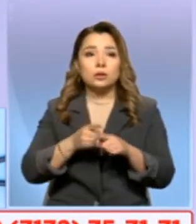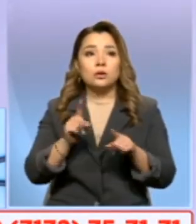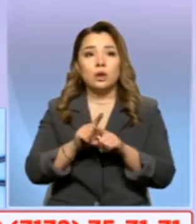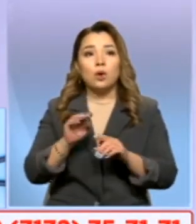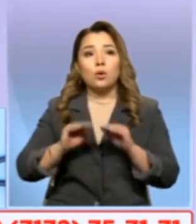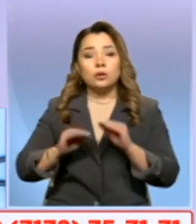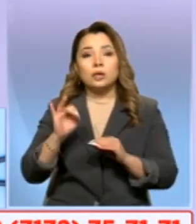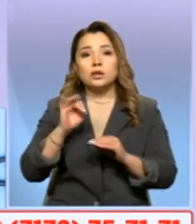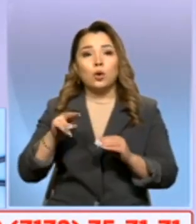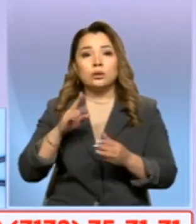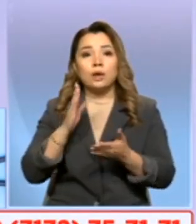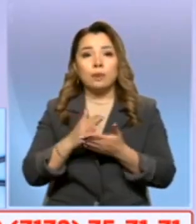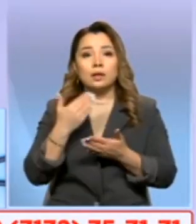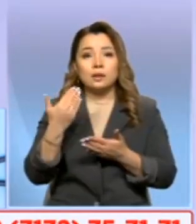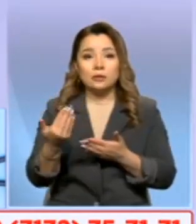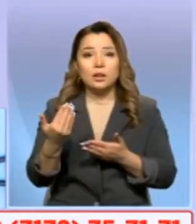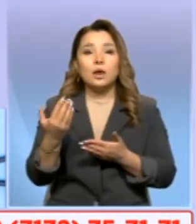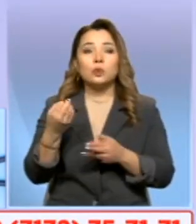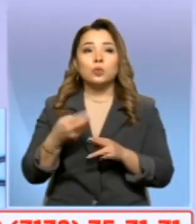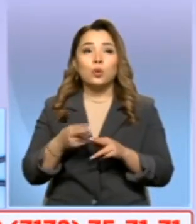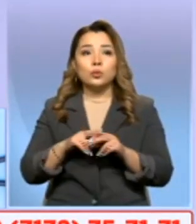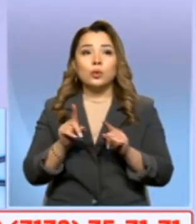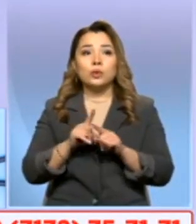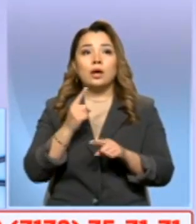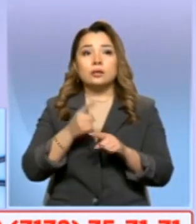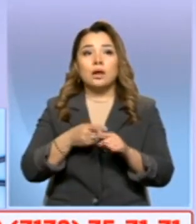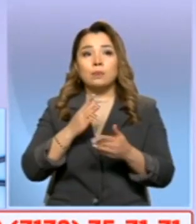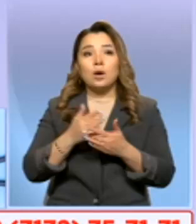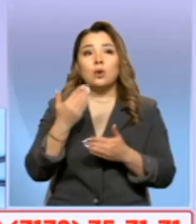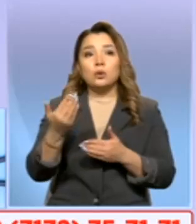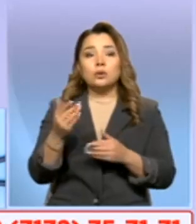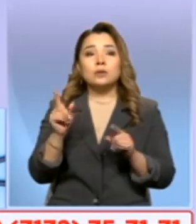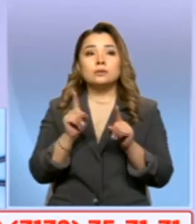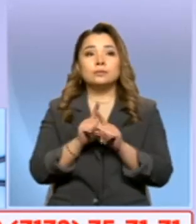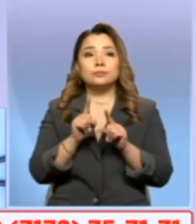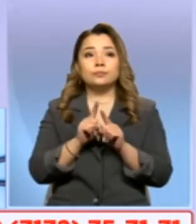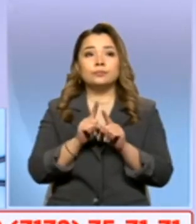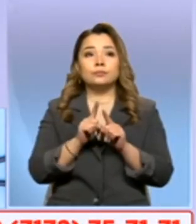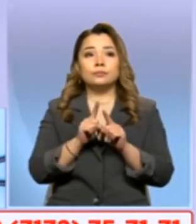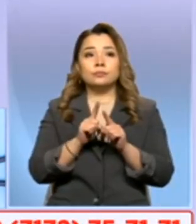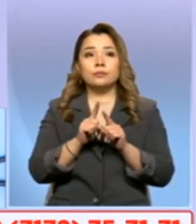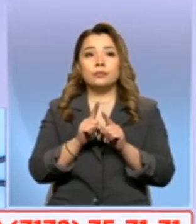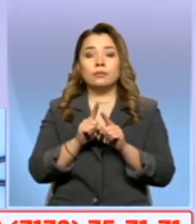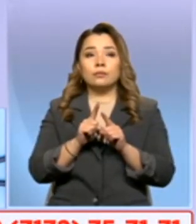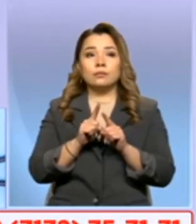де құрамында йод болады. Ол да бар. Және онымен қоса